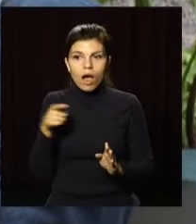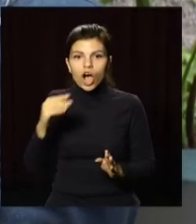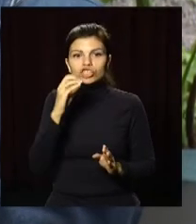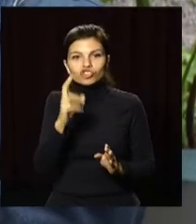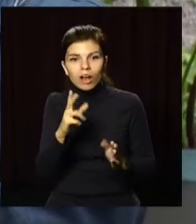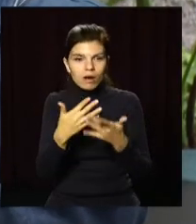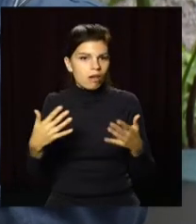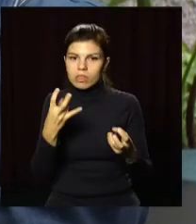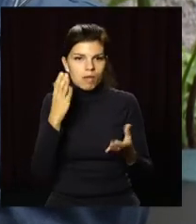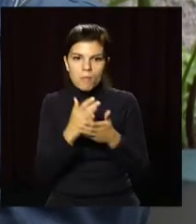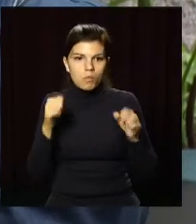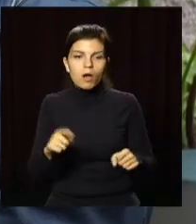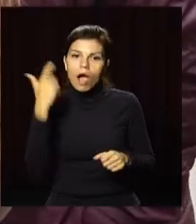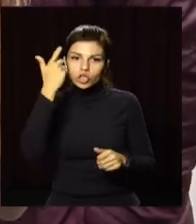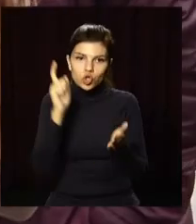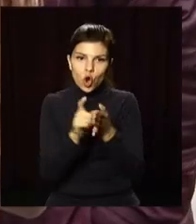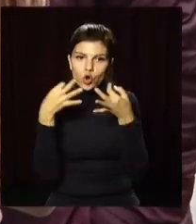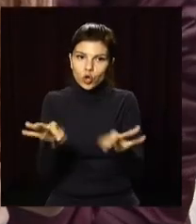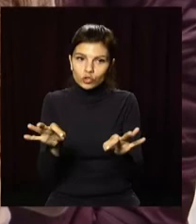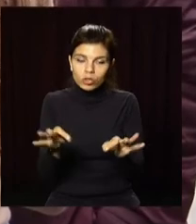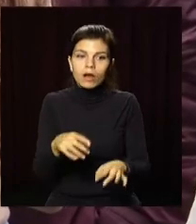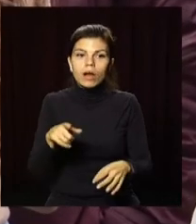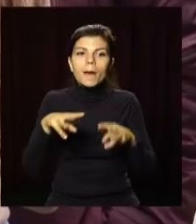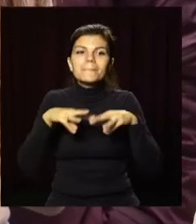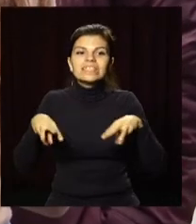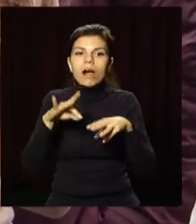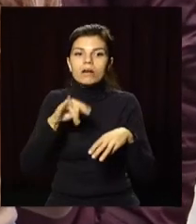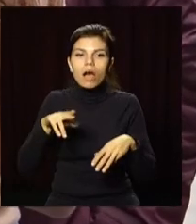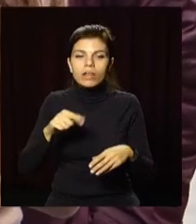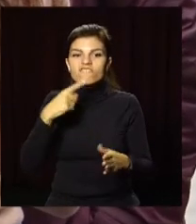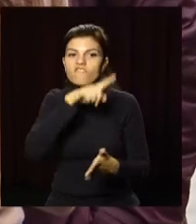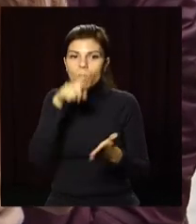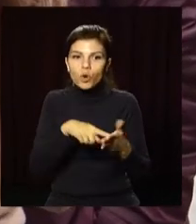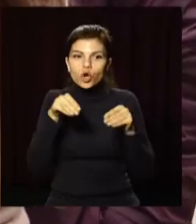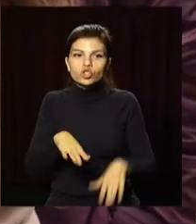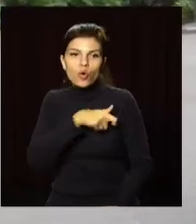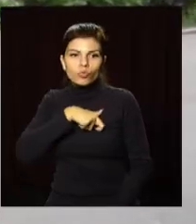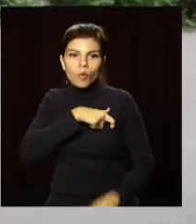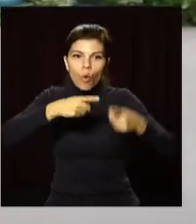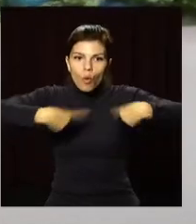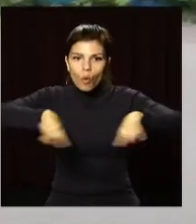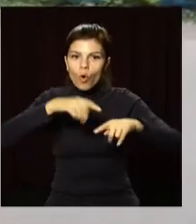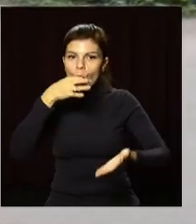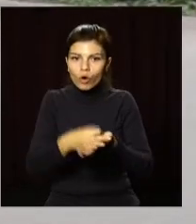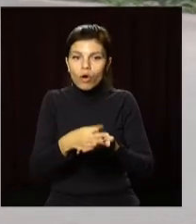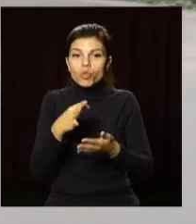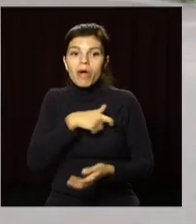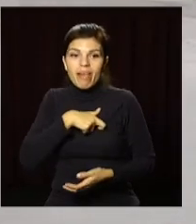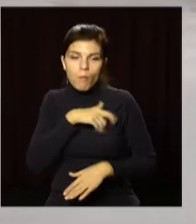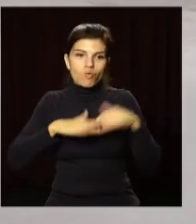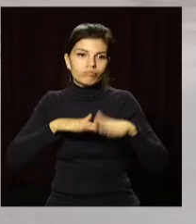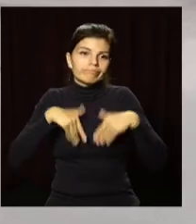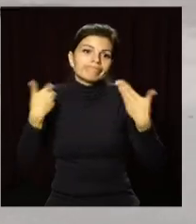мають права. Потрібен дозвіл хазяїв. У міськраді кажуть, вирішувати такі питання має депутат округу. Проте й депутат розводить